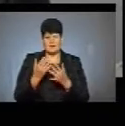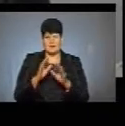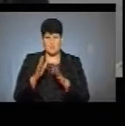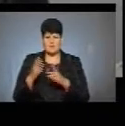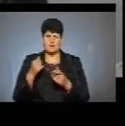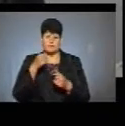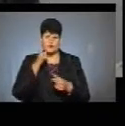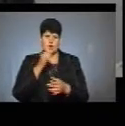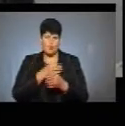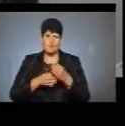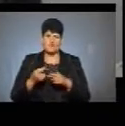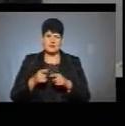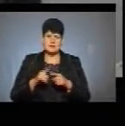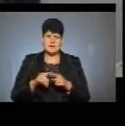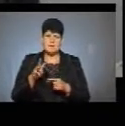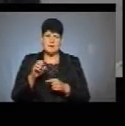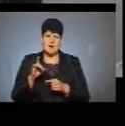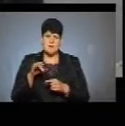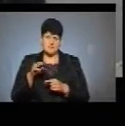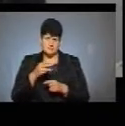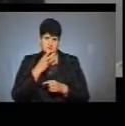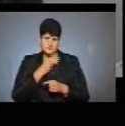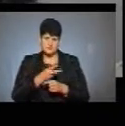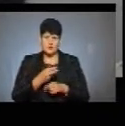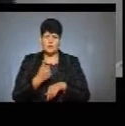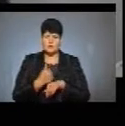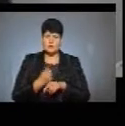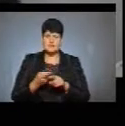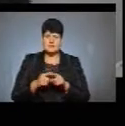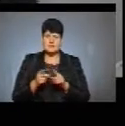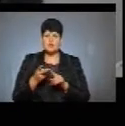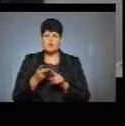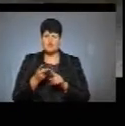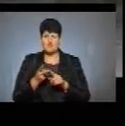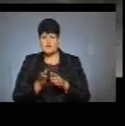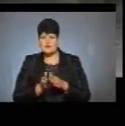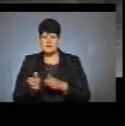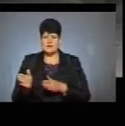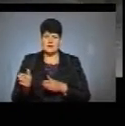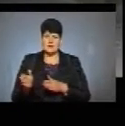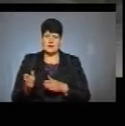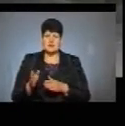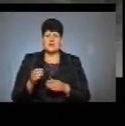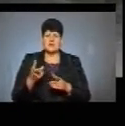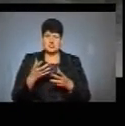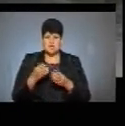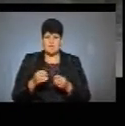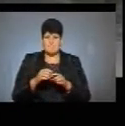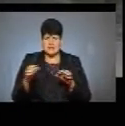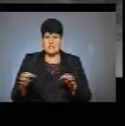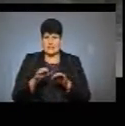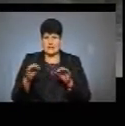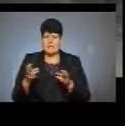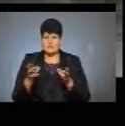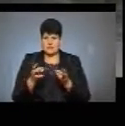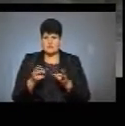це обговорювали, Мартін помітив. Основа основ – це другий відвідний канал. Ще пастки, які потрібно. Думаю,